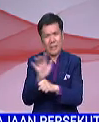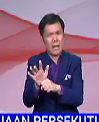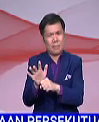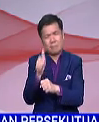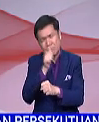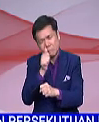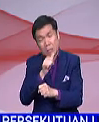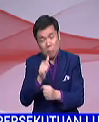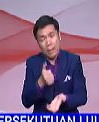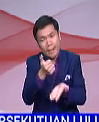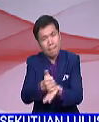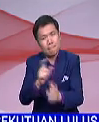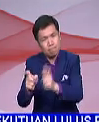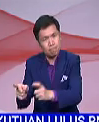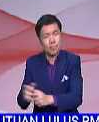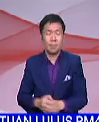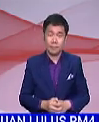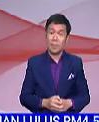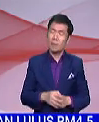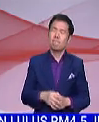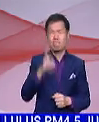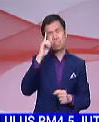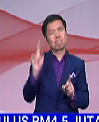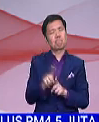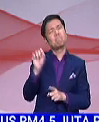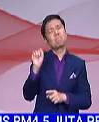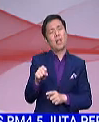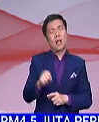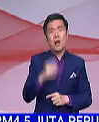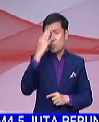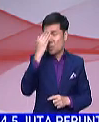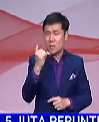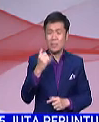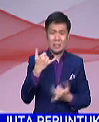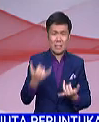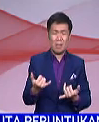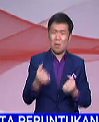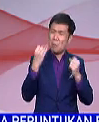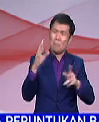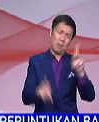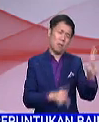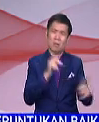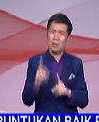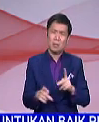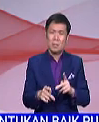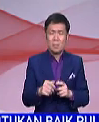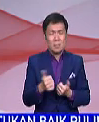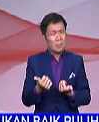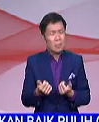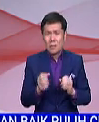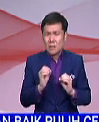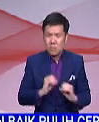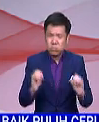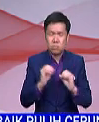ini. Saya sangat setuju ini kerana di musim pandemik ini semua golongan masyarakat sangat terjejas, terlebih-lebih yang tidak